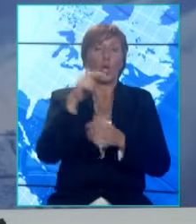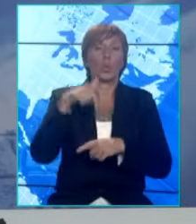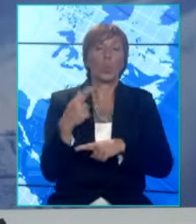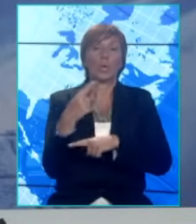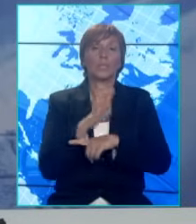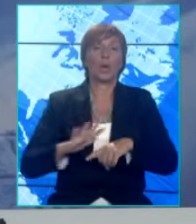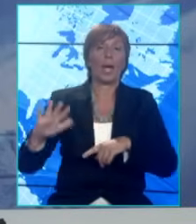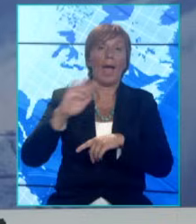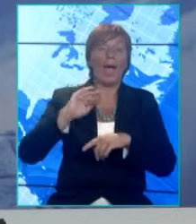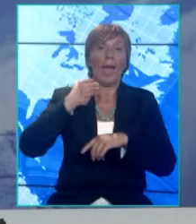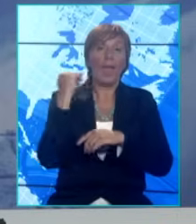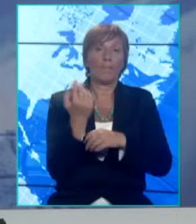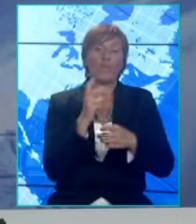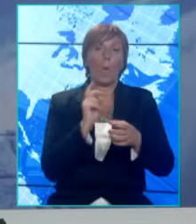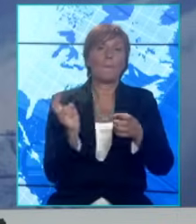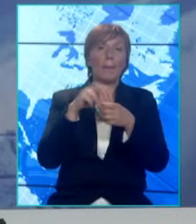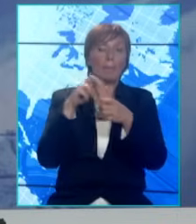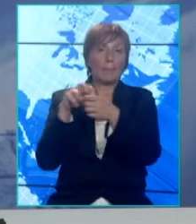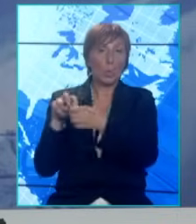Europe priključilo u